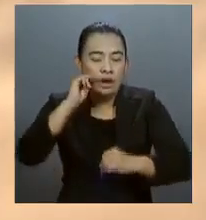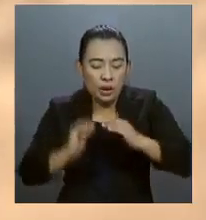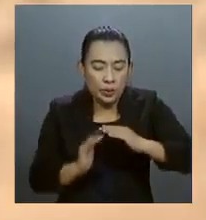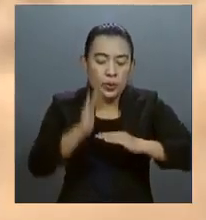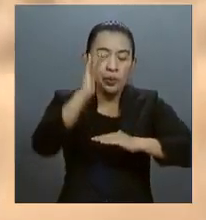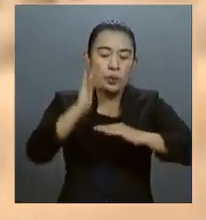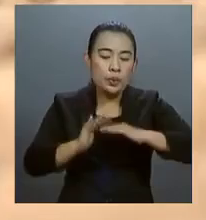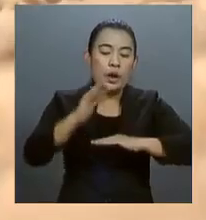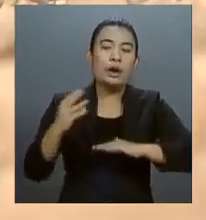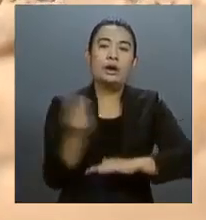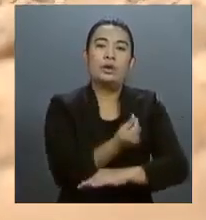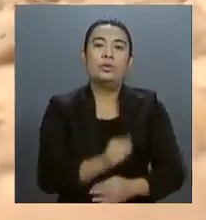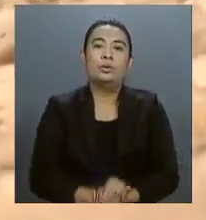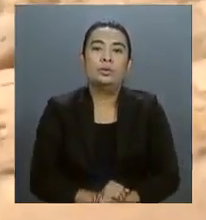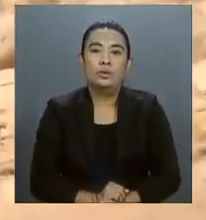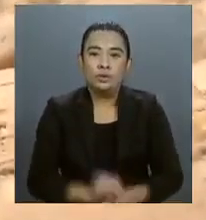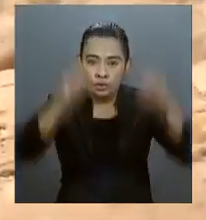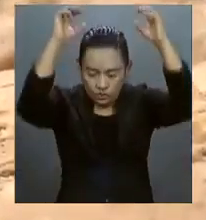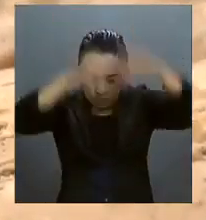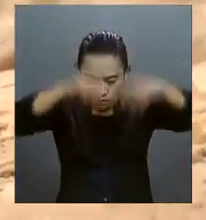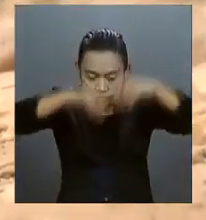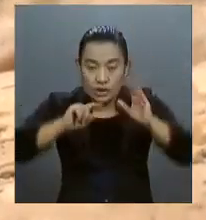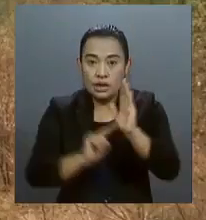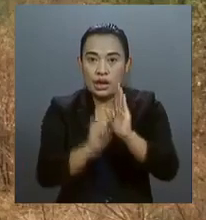ร็วส่วนฤดูฝนคาดว่าจะเริ่มตั้งแ